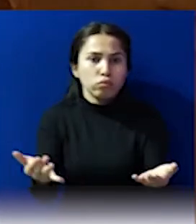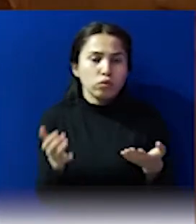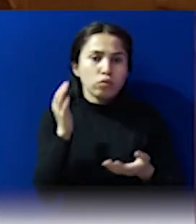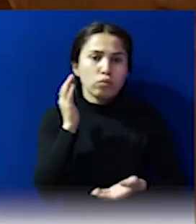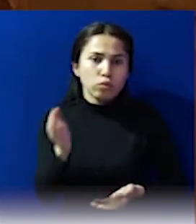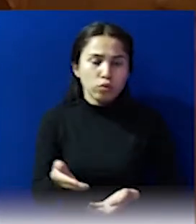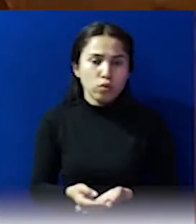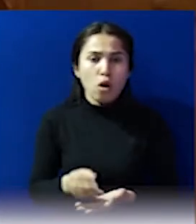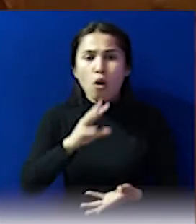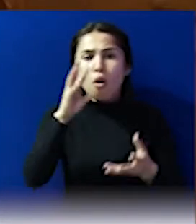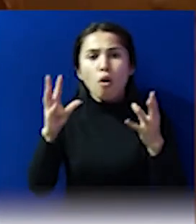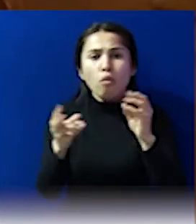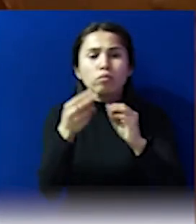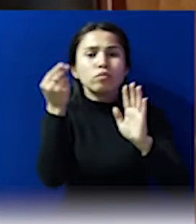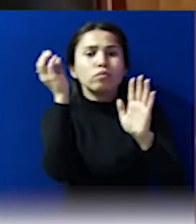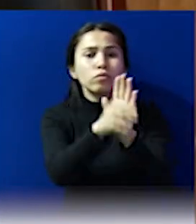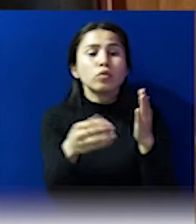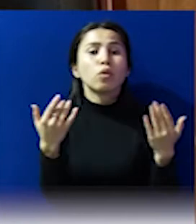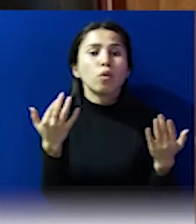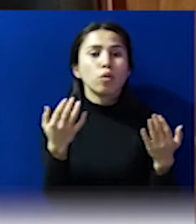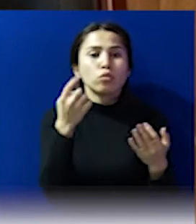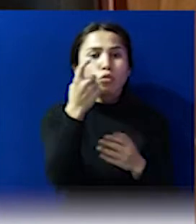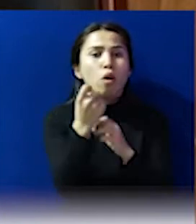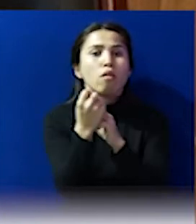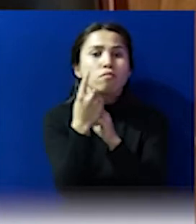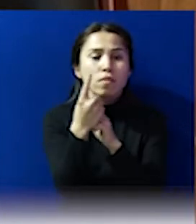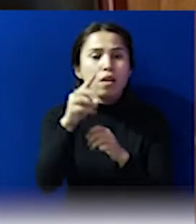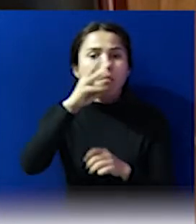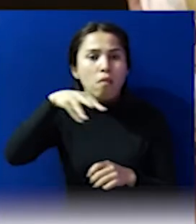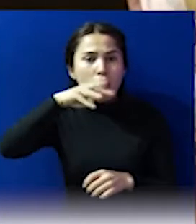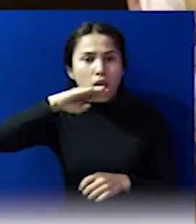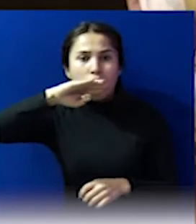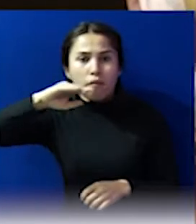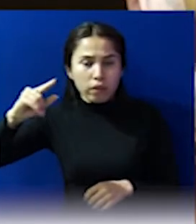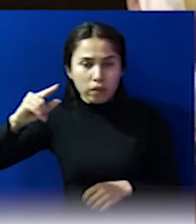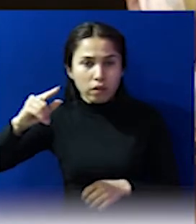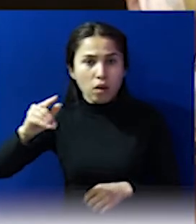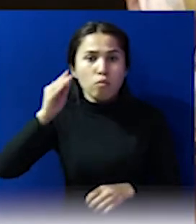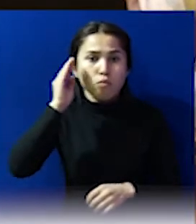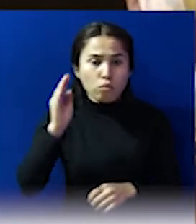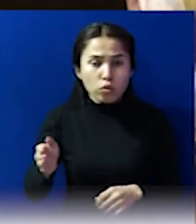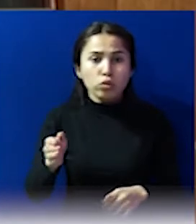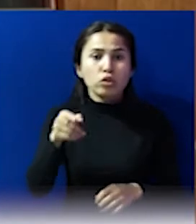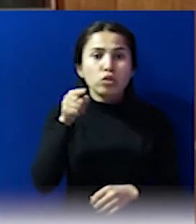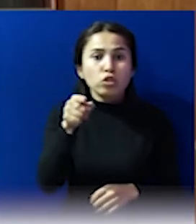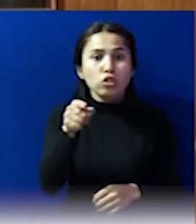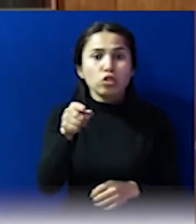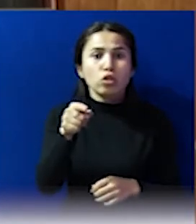от бизнес-суд. Специалисты объясняют это тем, что разъяснительная работа не ведется на должном уровне.